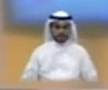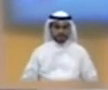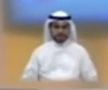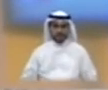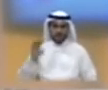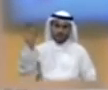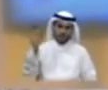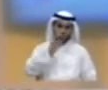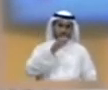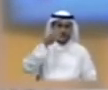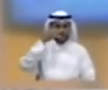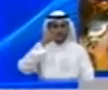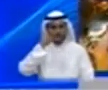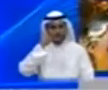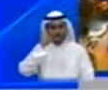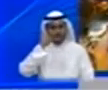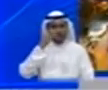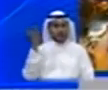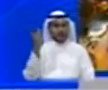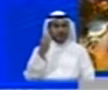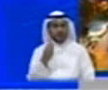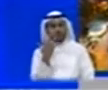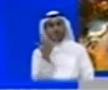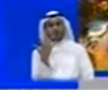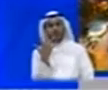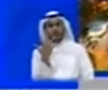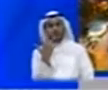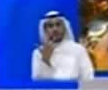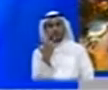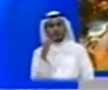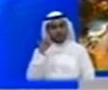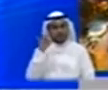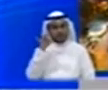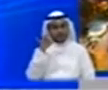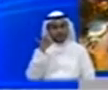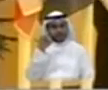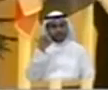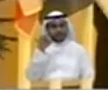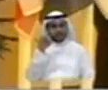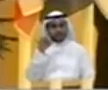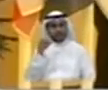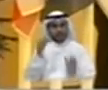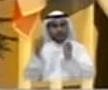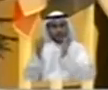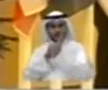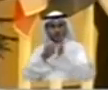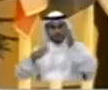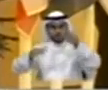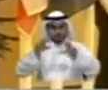القرية تقريبا 5000 نسمة. جميل. وبنيناها في المنطقة اللي تدمرت فيها